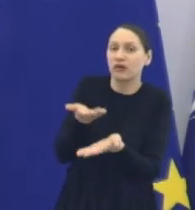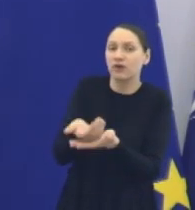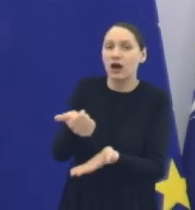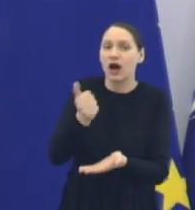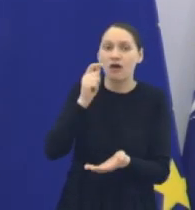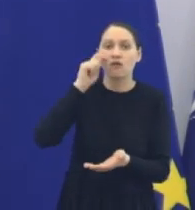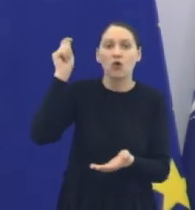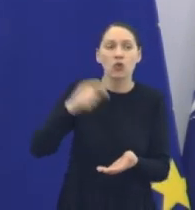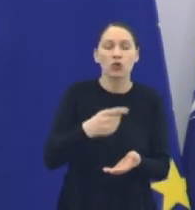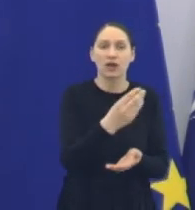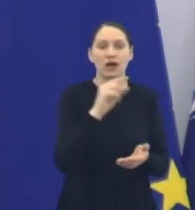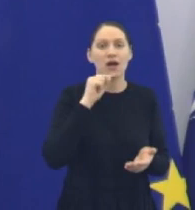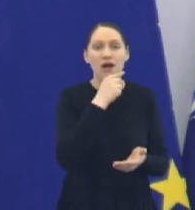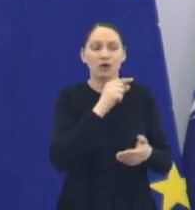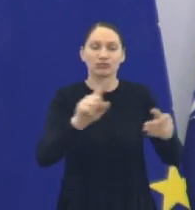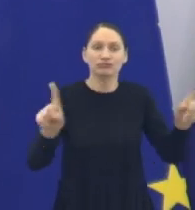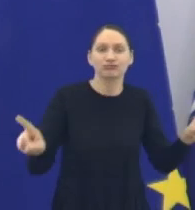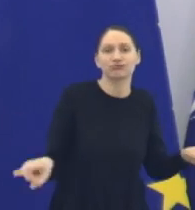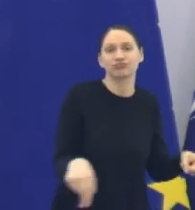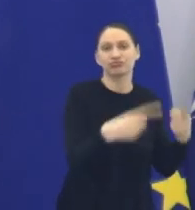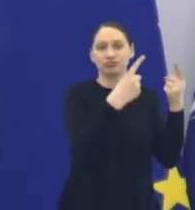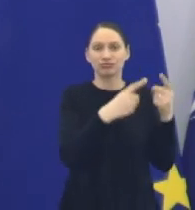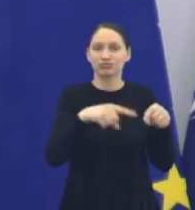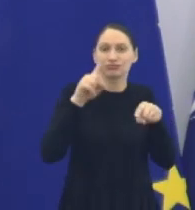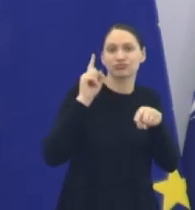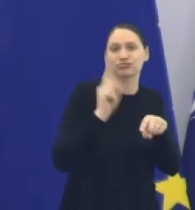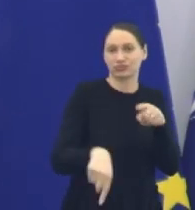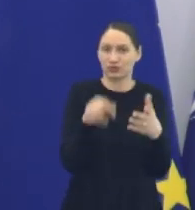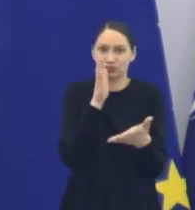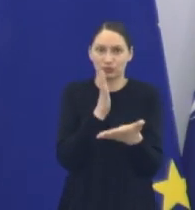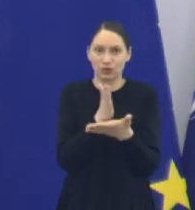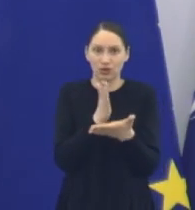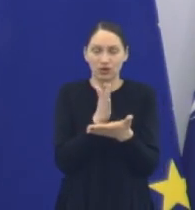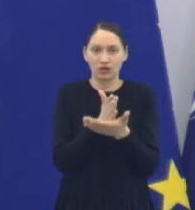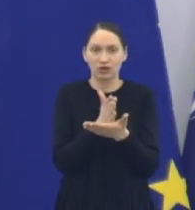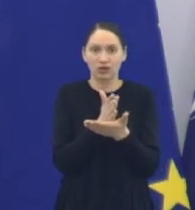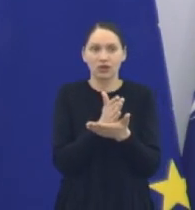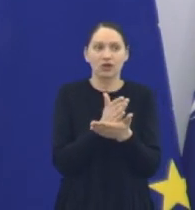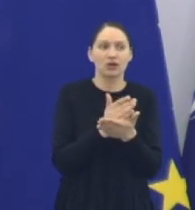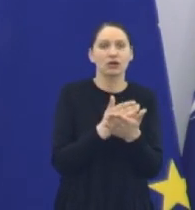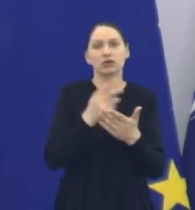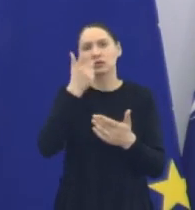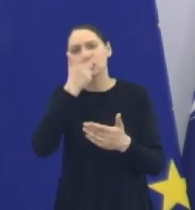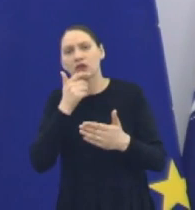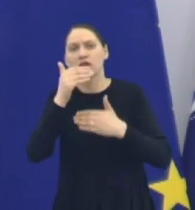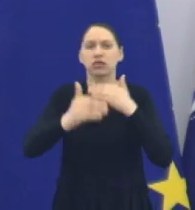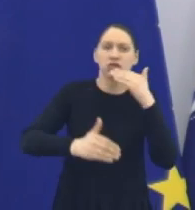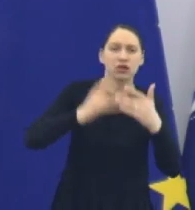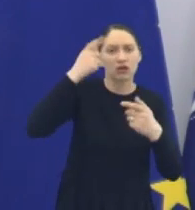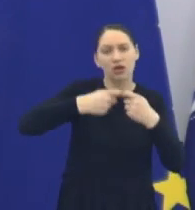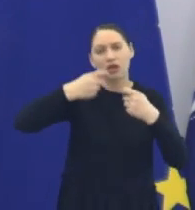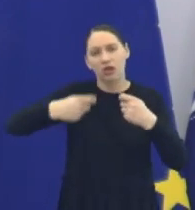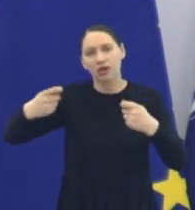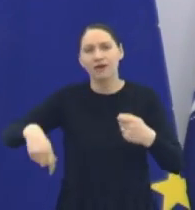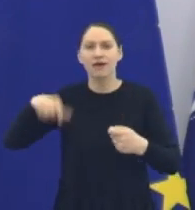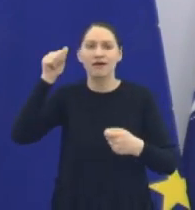Ukrainai finansinė prasme labai operatyviai ir nepradedant labai ilgų procedūrų, kurios kartais yra